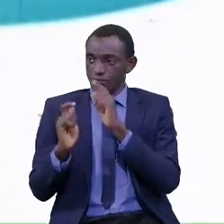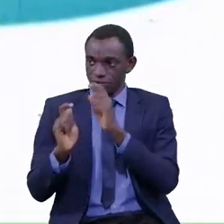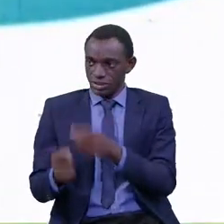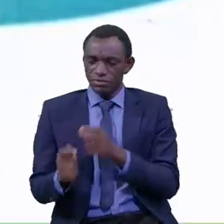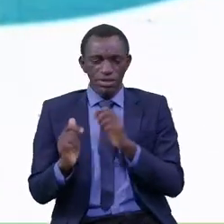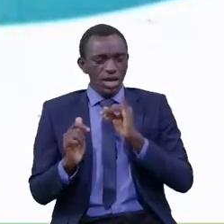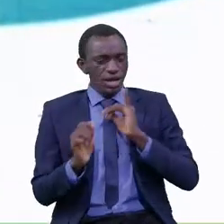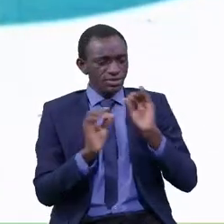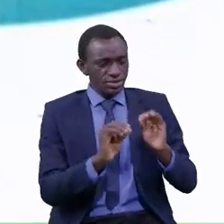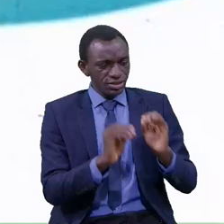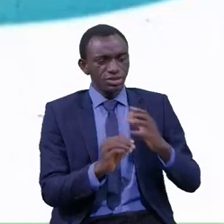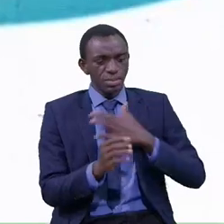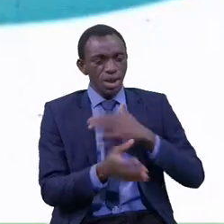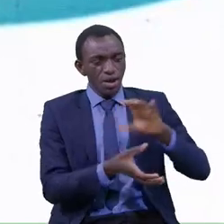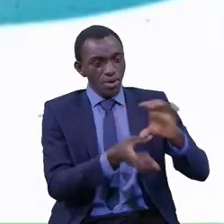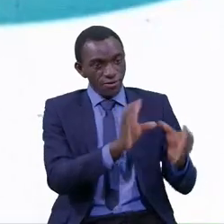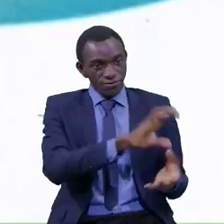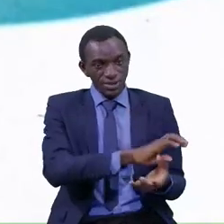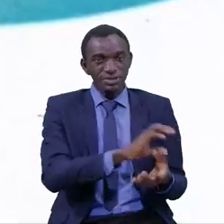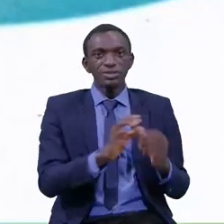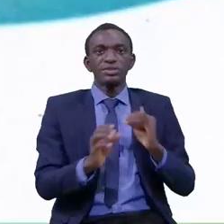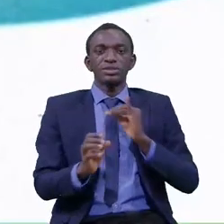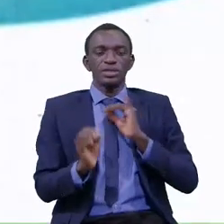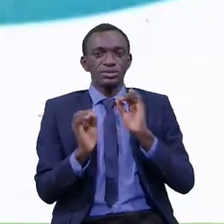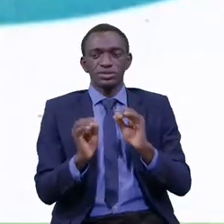tes convertis? Pourquoi ne pas enseigner?